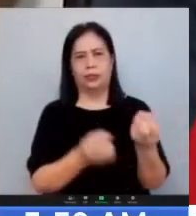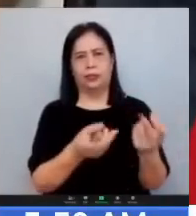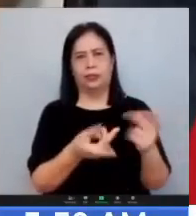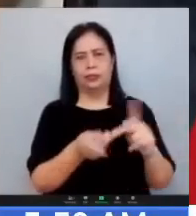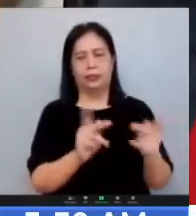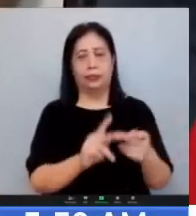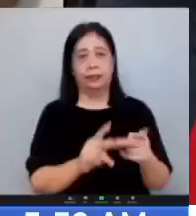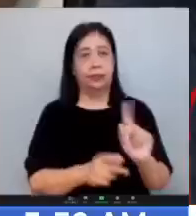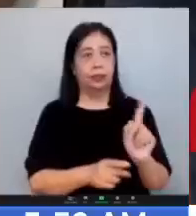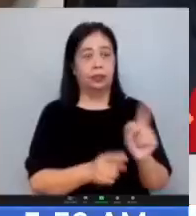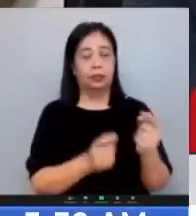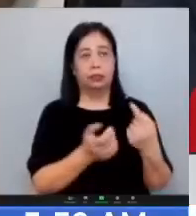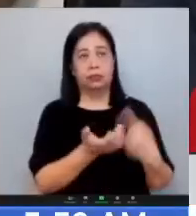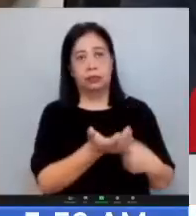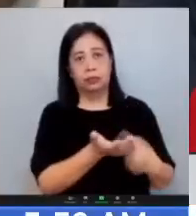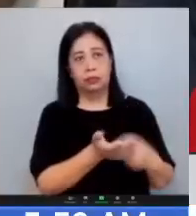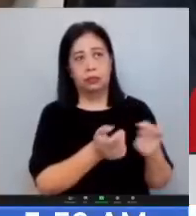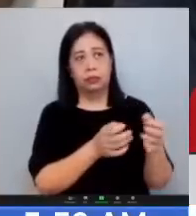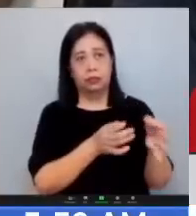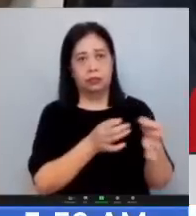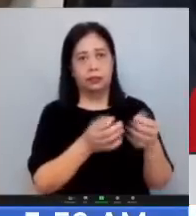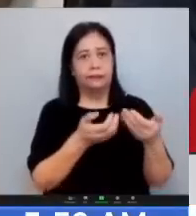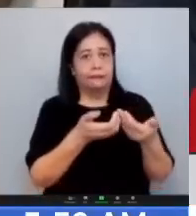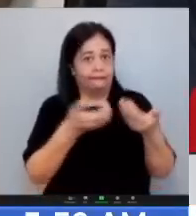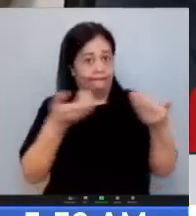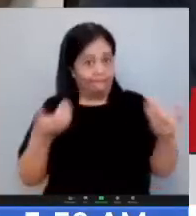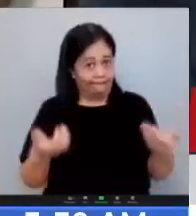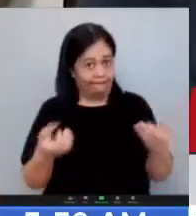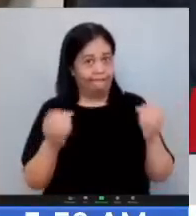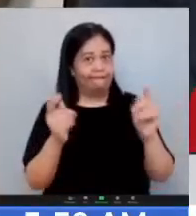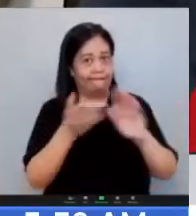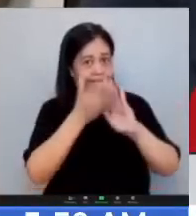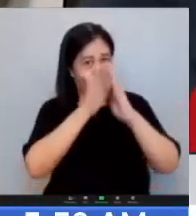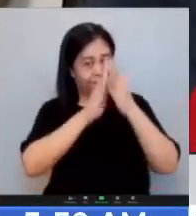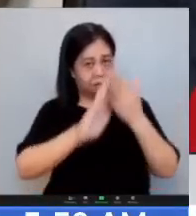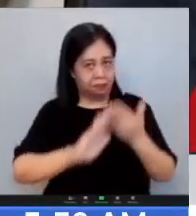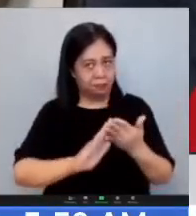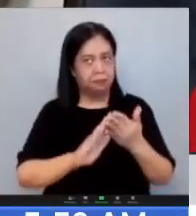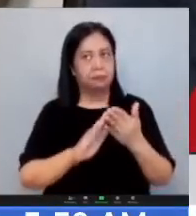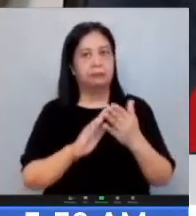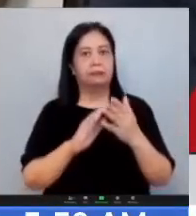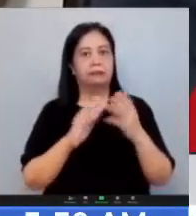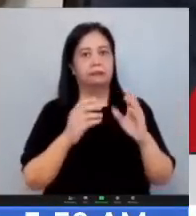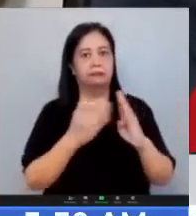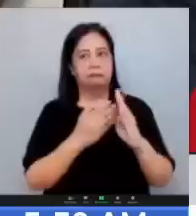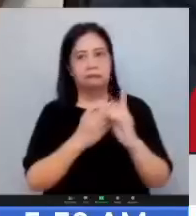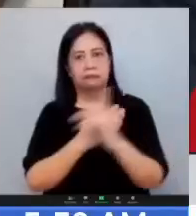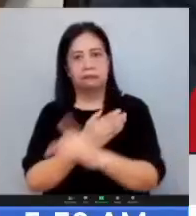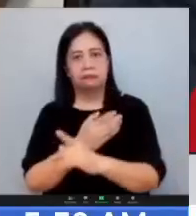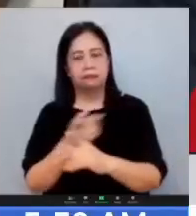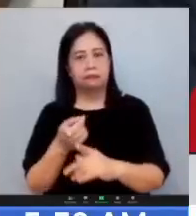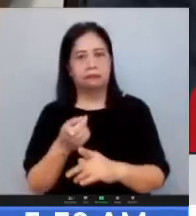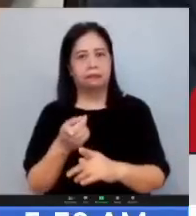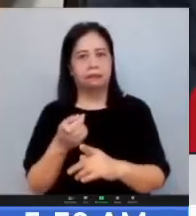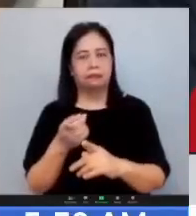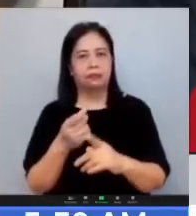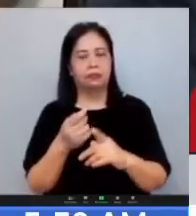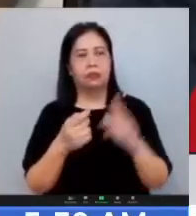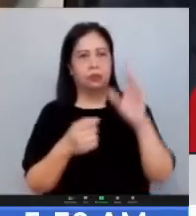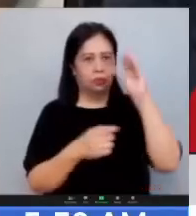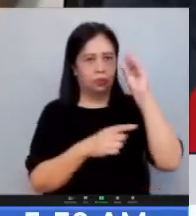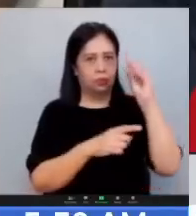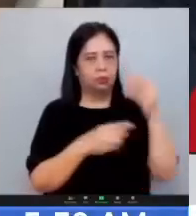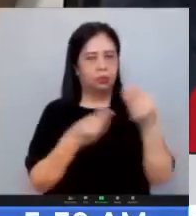nila, maghihiwalay na ng maayos, di ba? Isosoli ni nung ating suspect, no? Itong